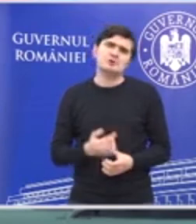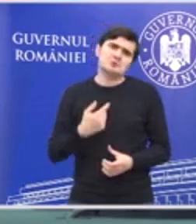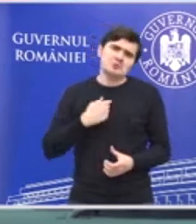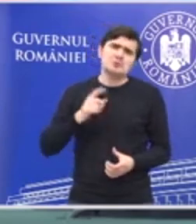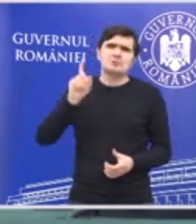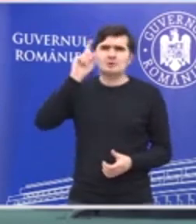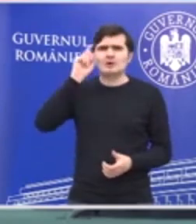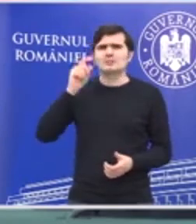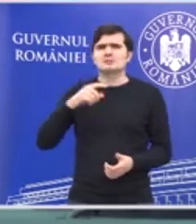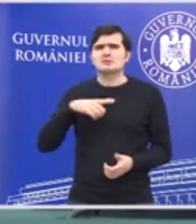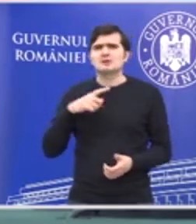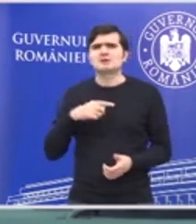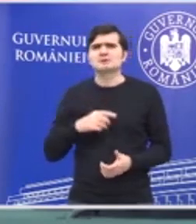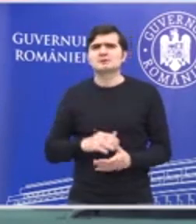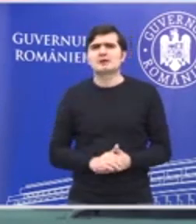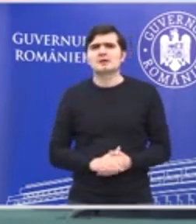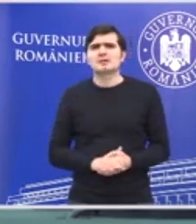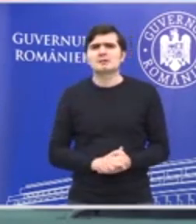că este